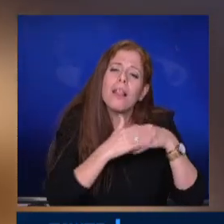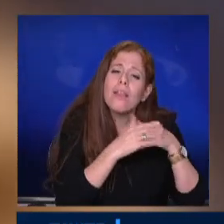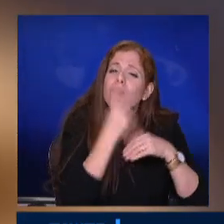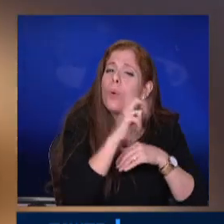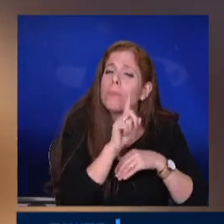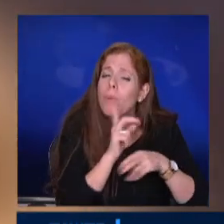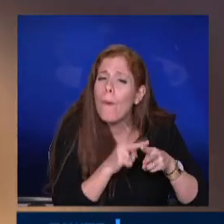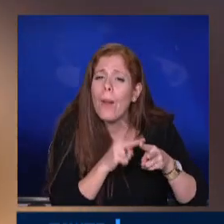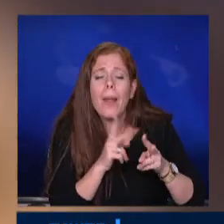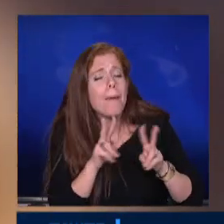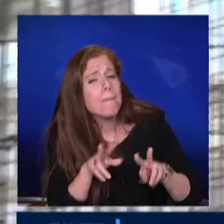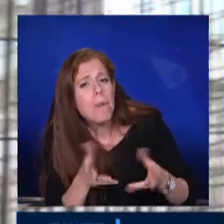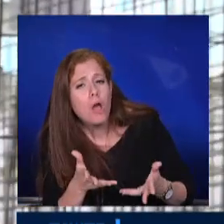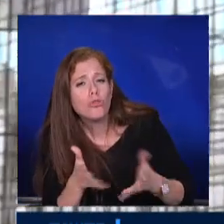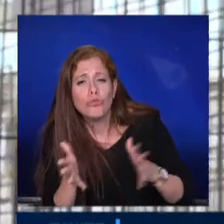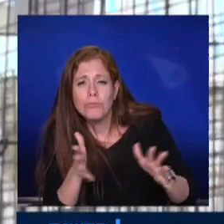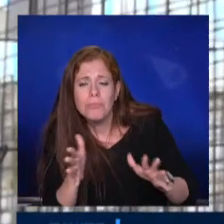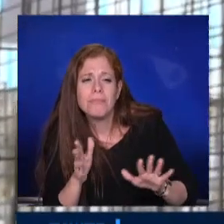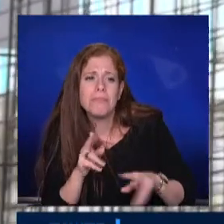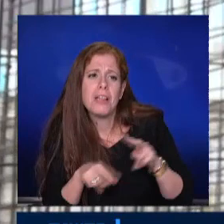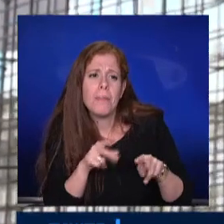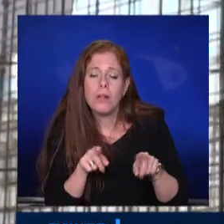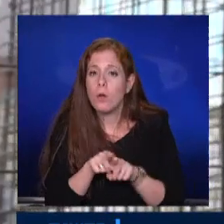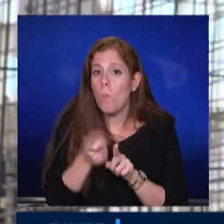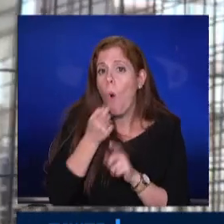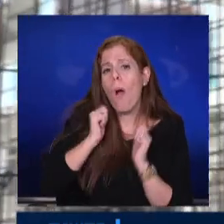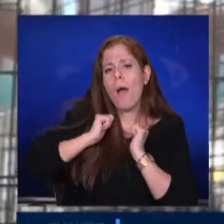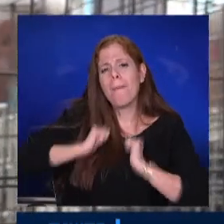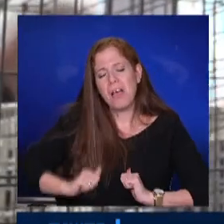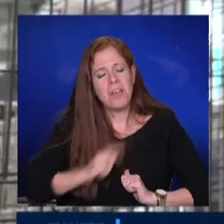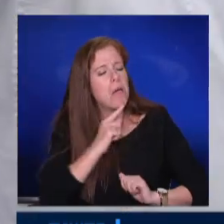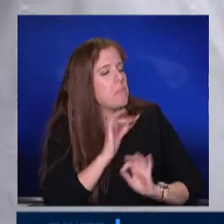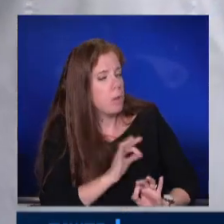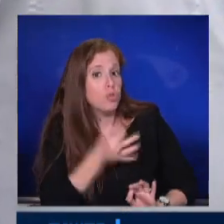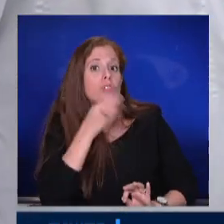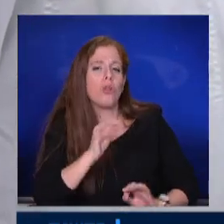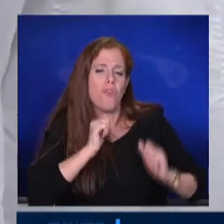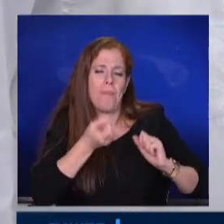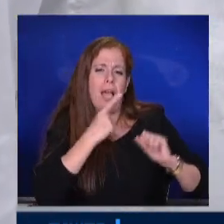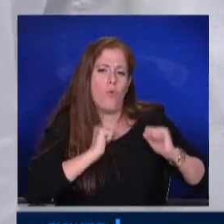מה יש פה, מה יש שם. כמו כדור הרגעה. לגמרי, יותר טוב.